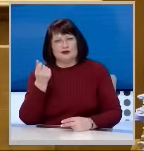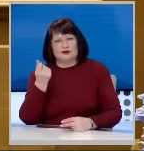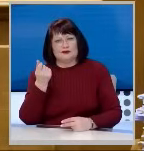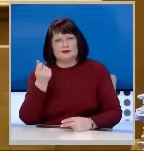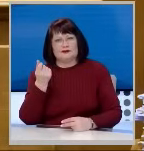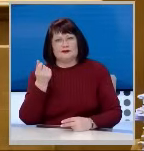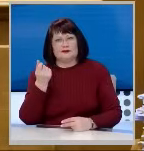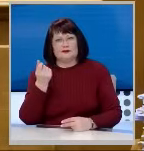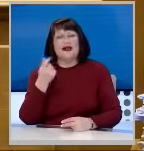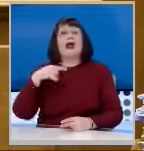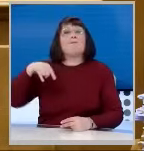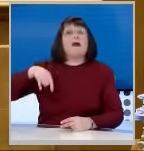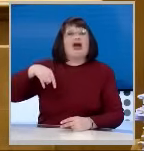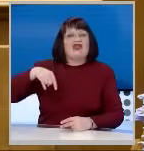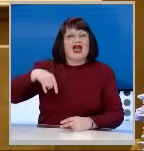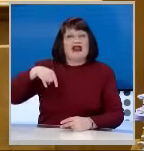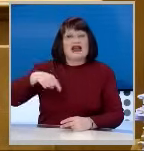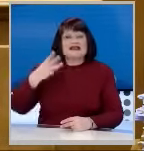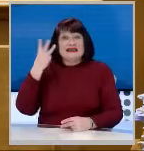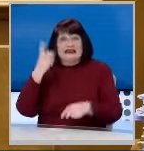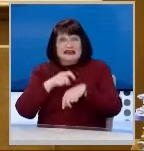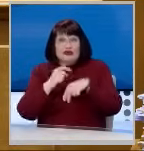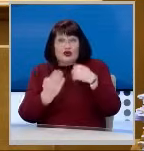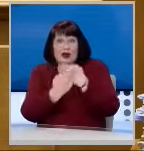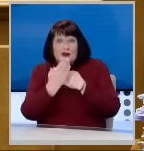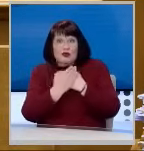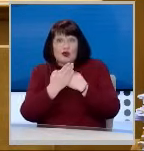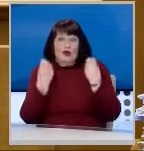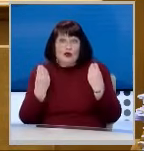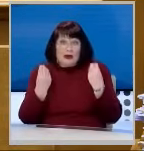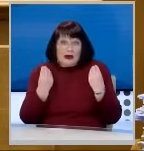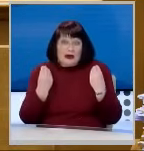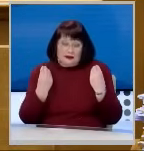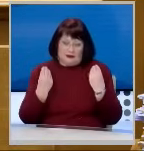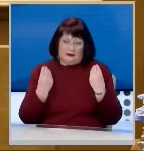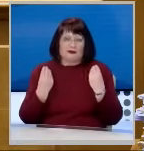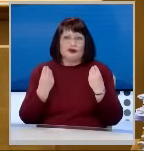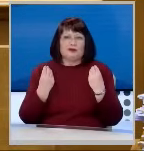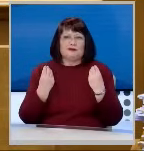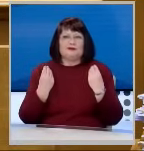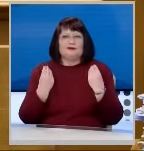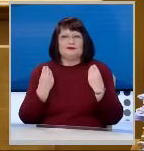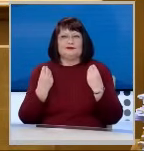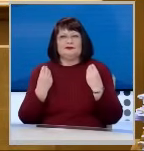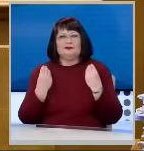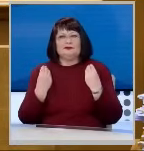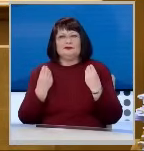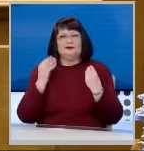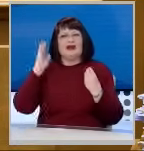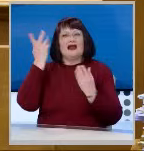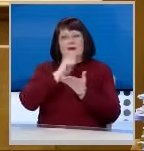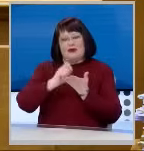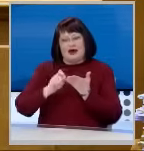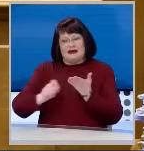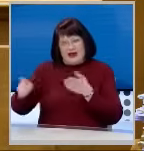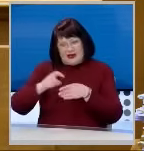κύριος παπαθανάσης στις 300 τα ξημερώματα παρακαλώ και κατέθεσε στα πρακτικά εκείνη